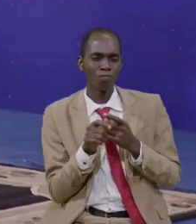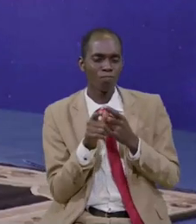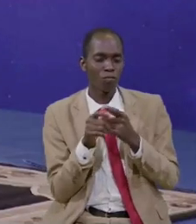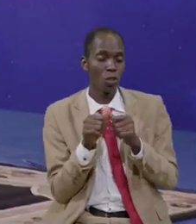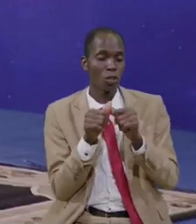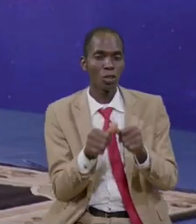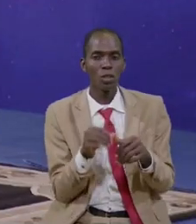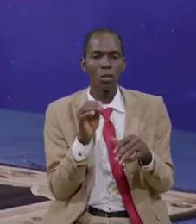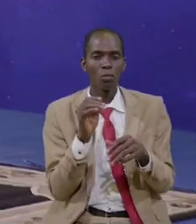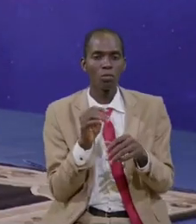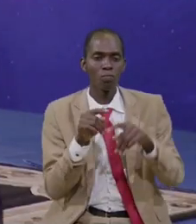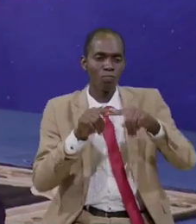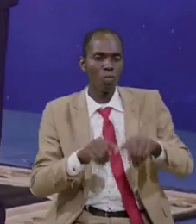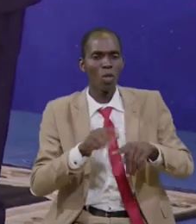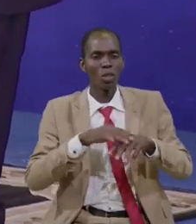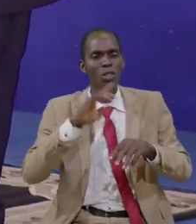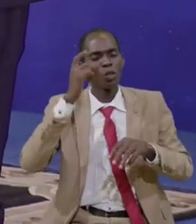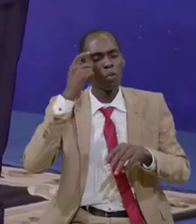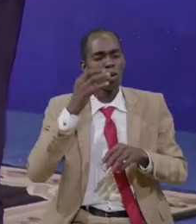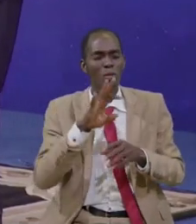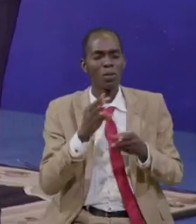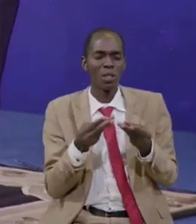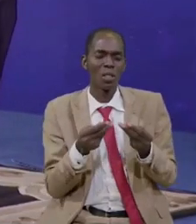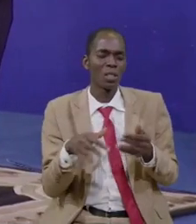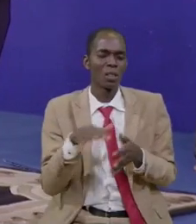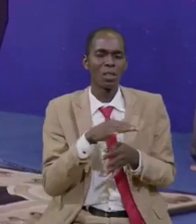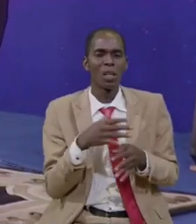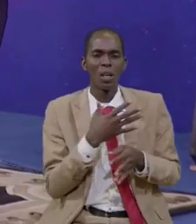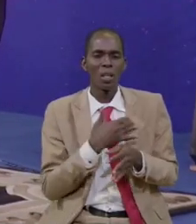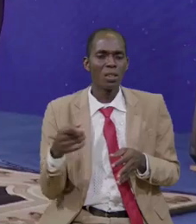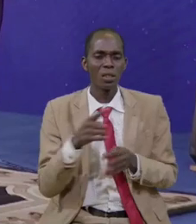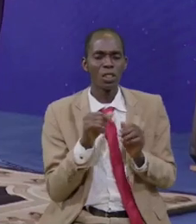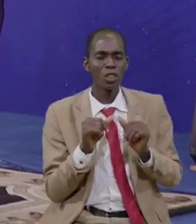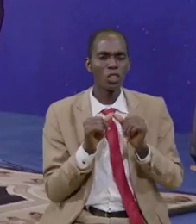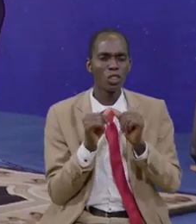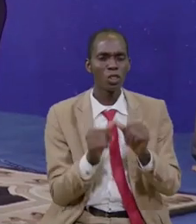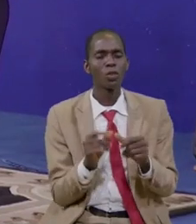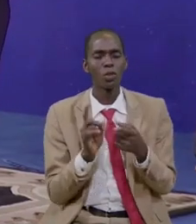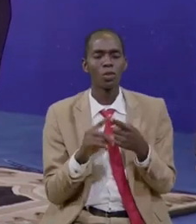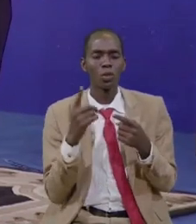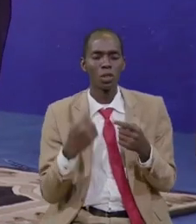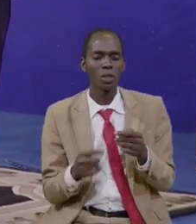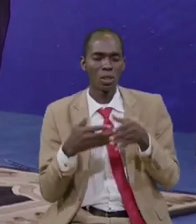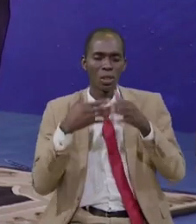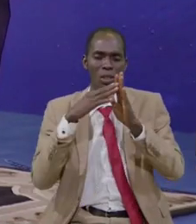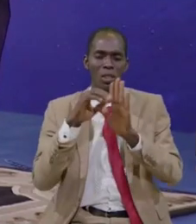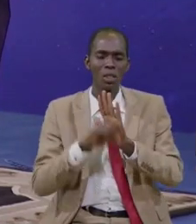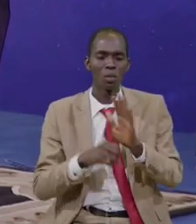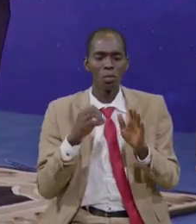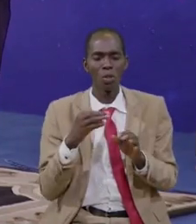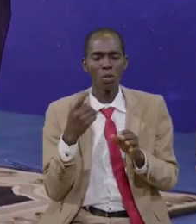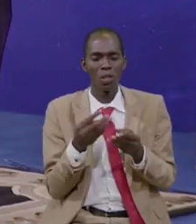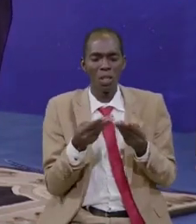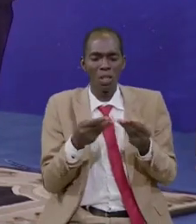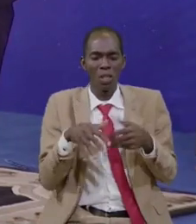tiennent la gestion de leur vie. Ils s'en tiennent encore l'administration de leur vie. Ils s'attachent encore au leadership de leur vie. Quand tu acceptes